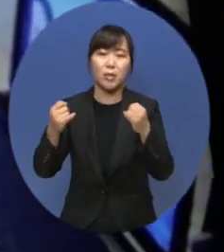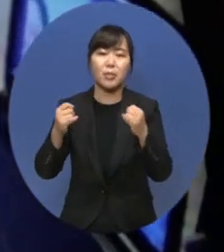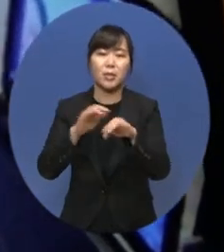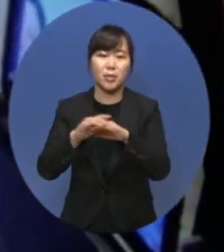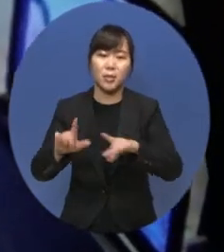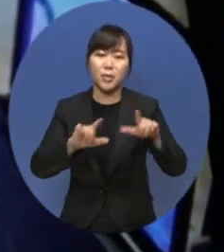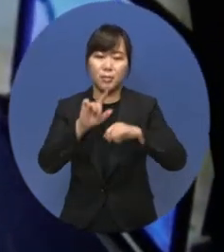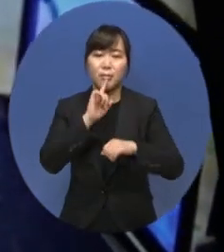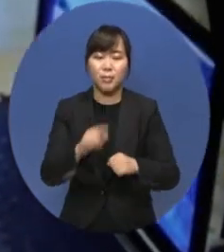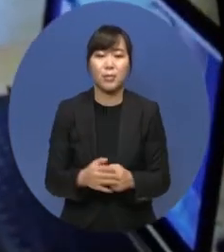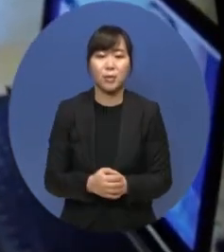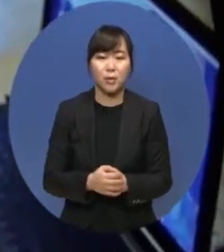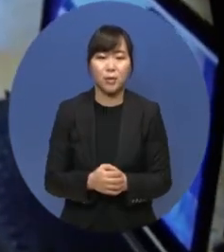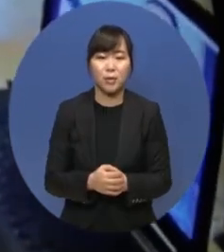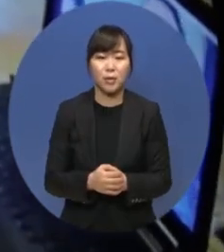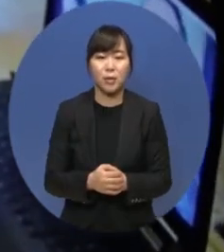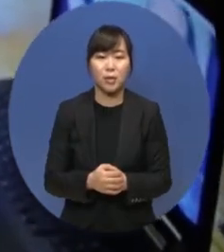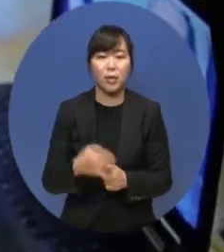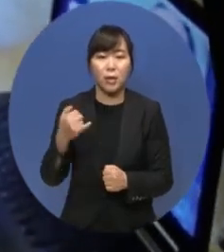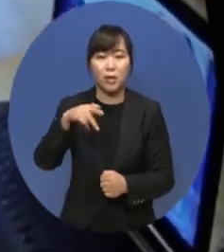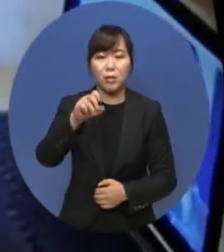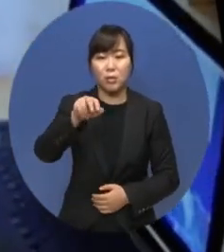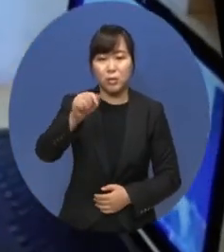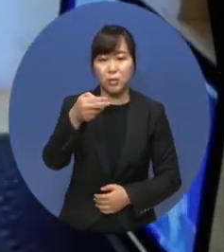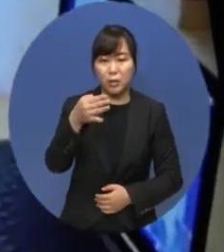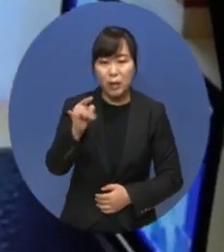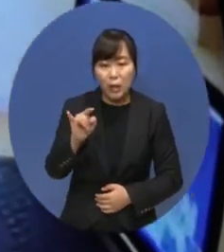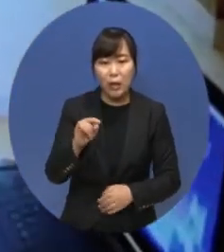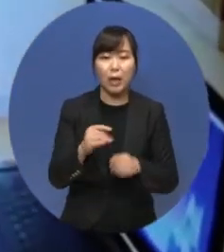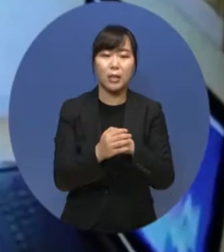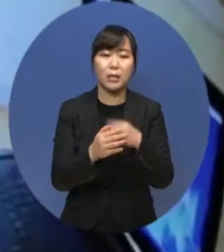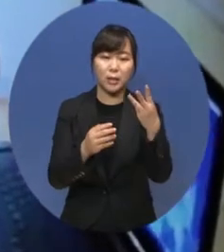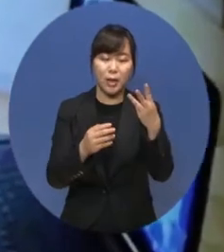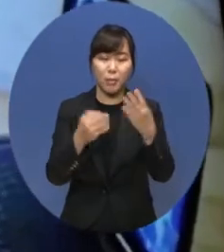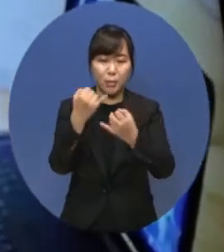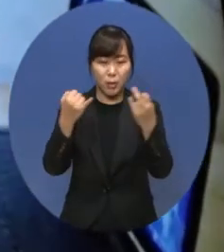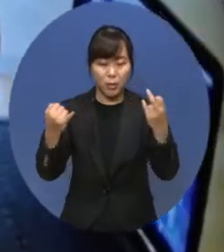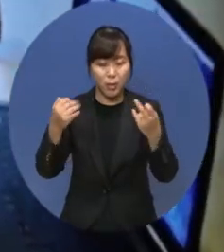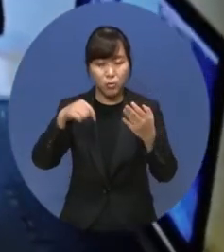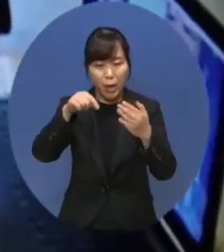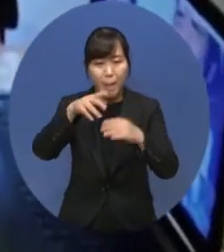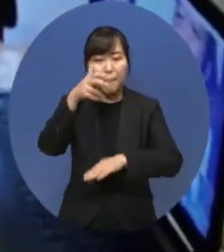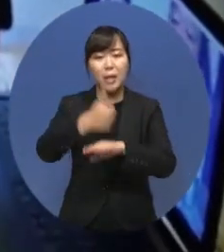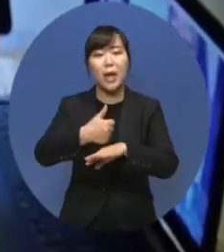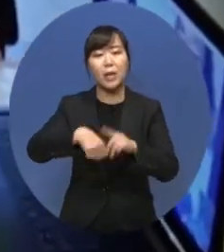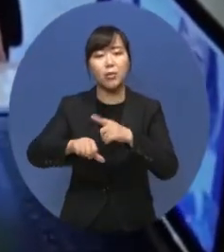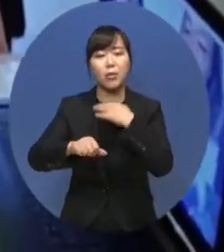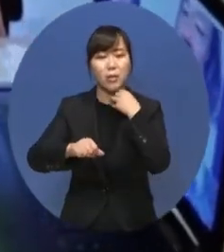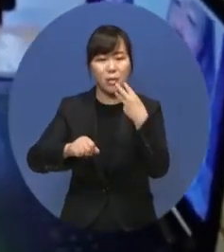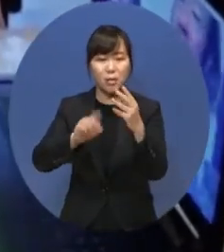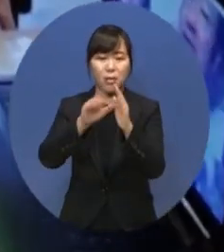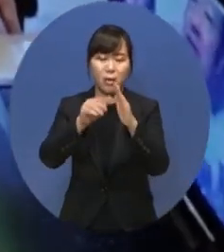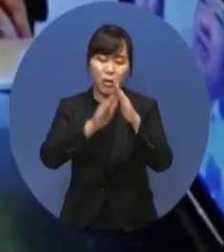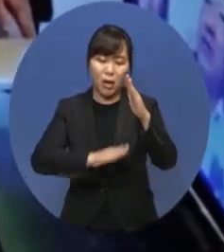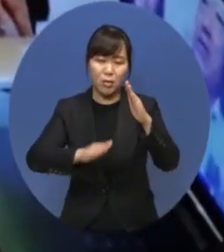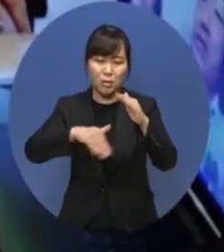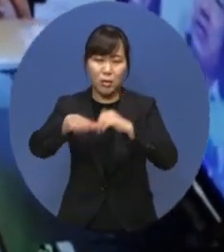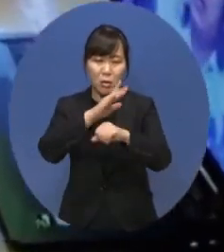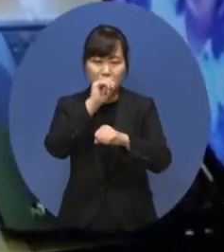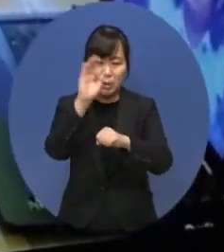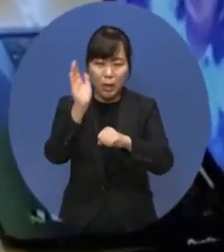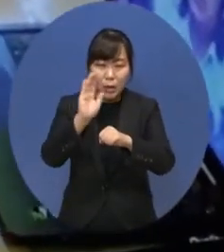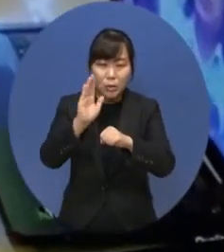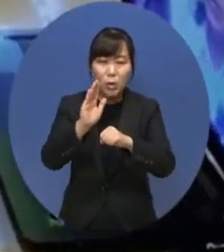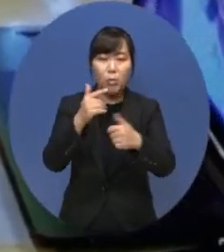말했습니다. 조아 씨는 정진태 씨가 삼형제 가운데 막내 아들로 3살 때 가정 여건이 좋지